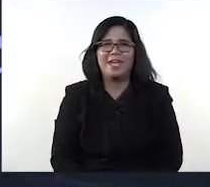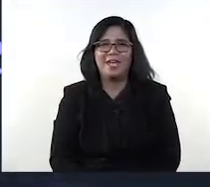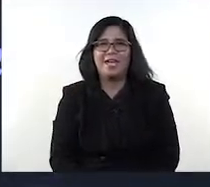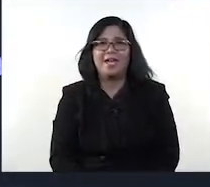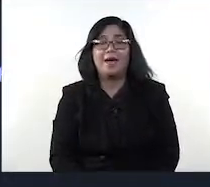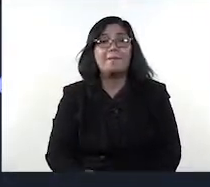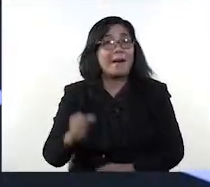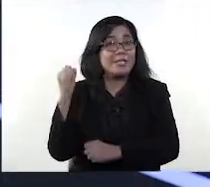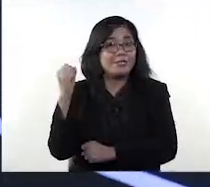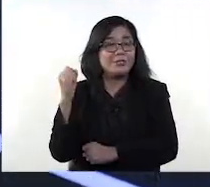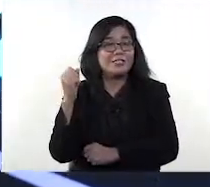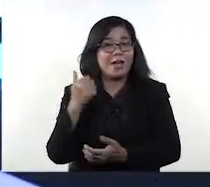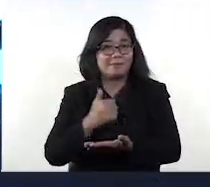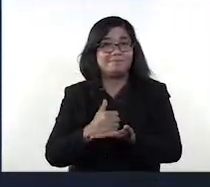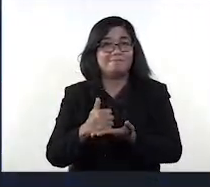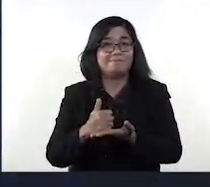prajurit